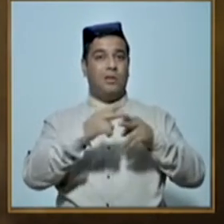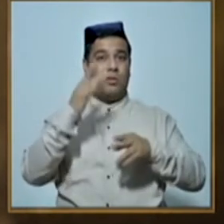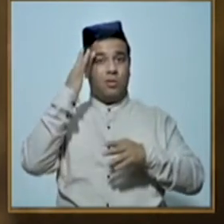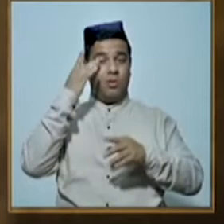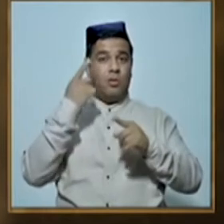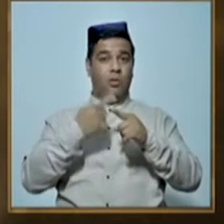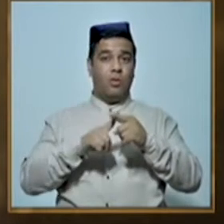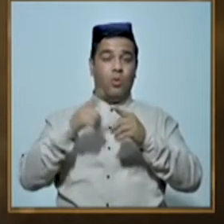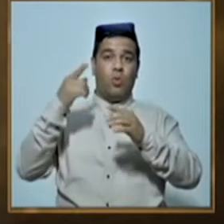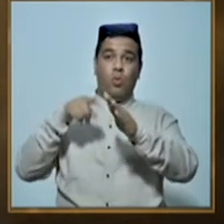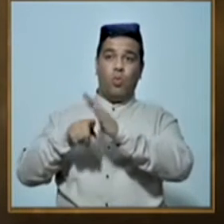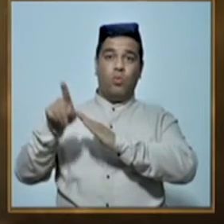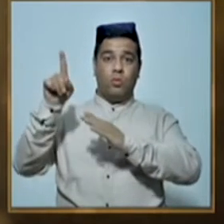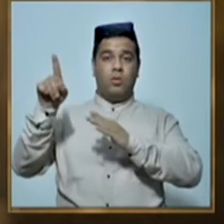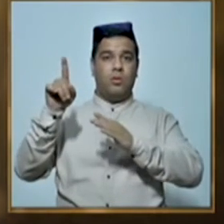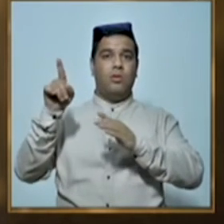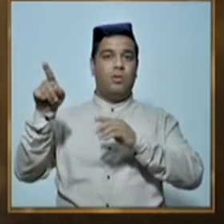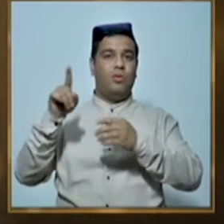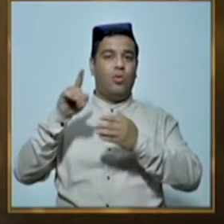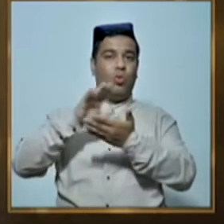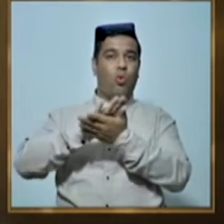Taif'e taraf keketi dağın yolda şunaka